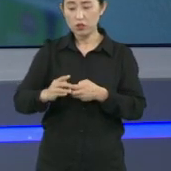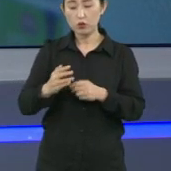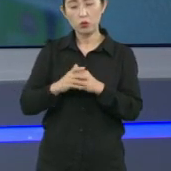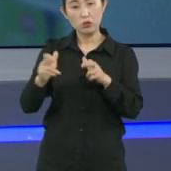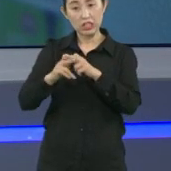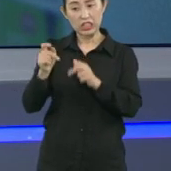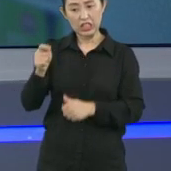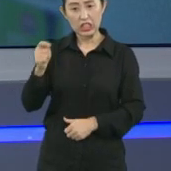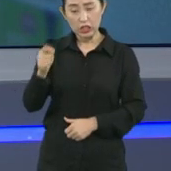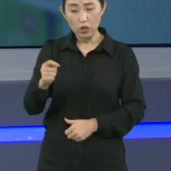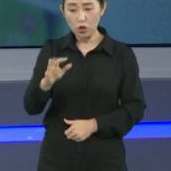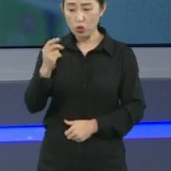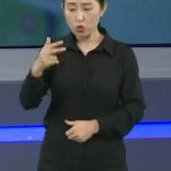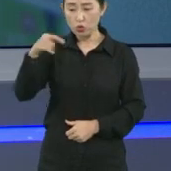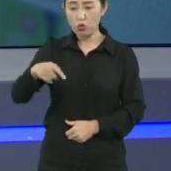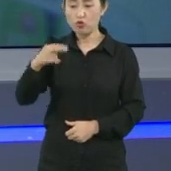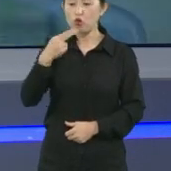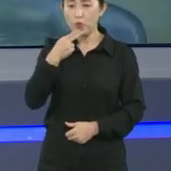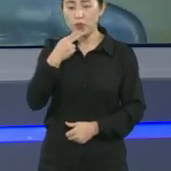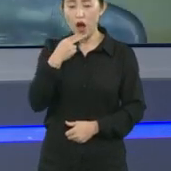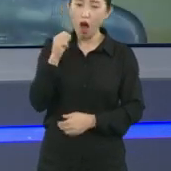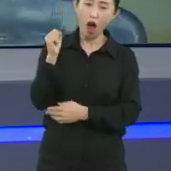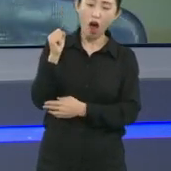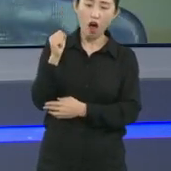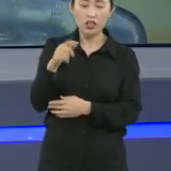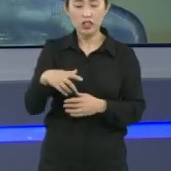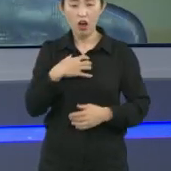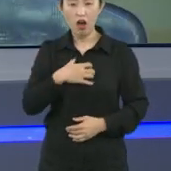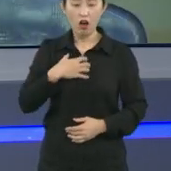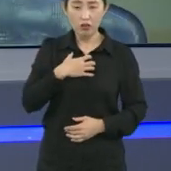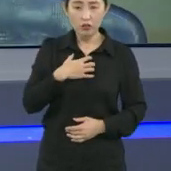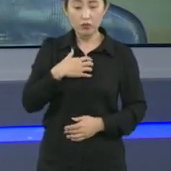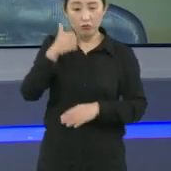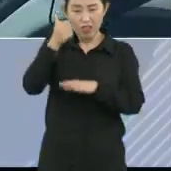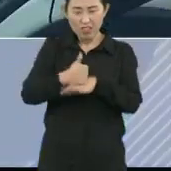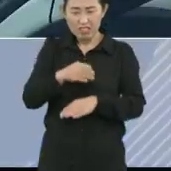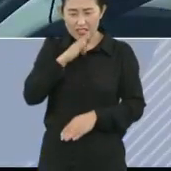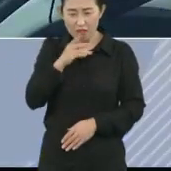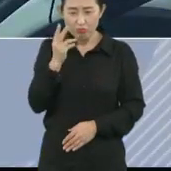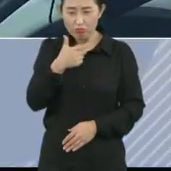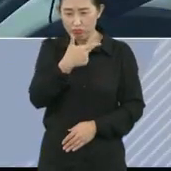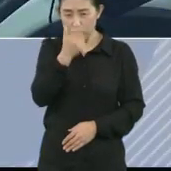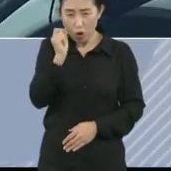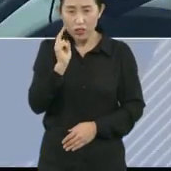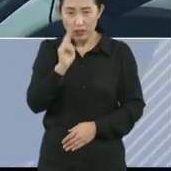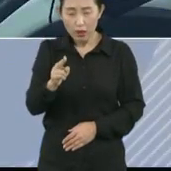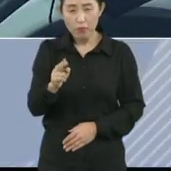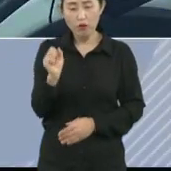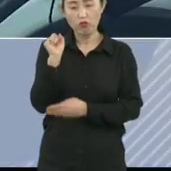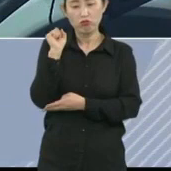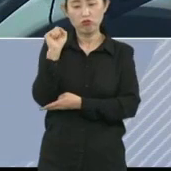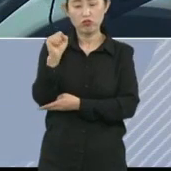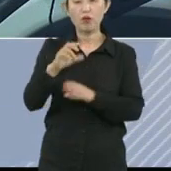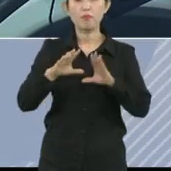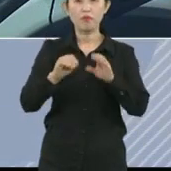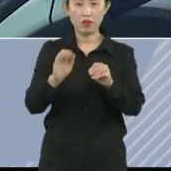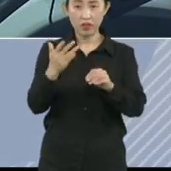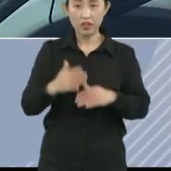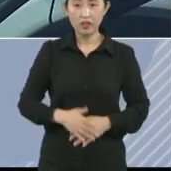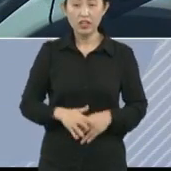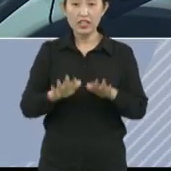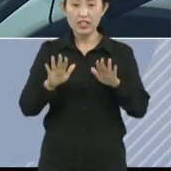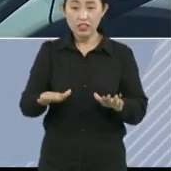못해 직격탄을 맞았고 최악의 경우 운행 중단도 우려됩니다. 조 기자, 이 버스뿐만 아니라 우리